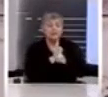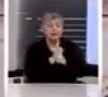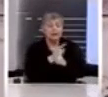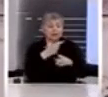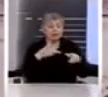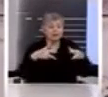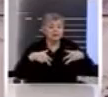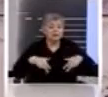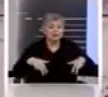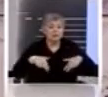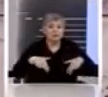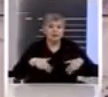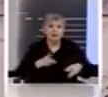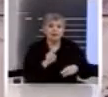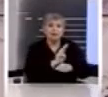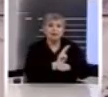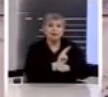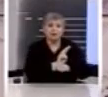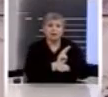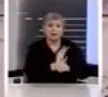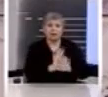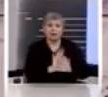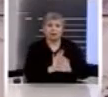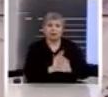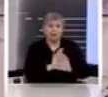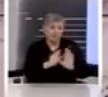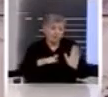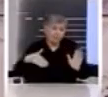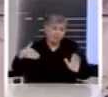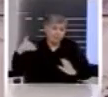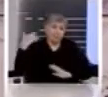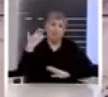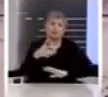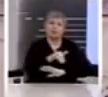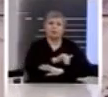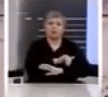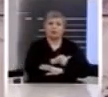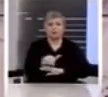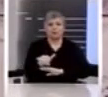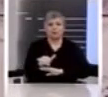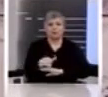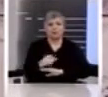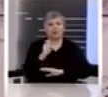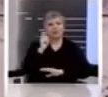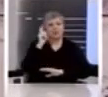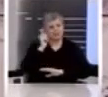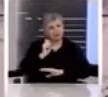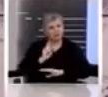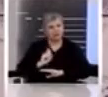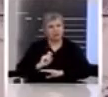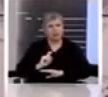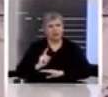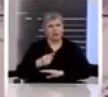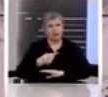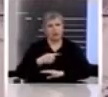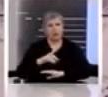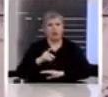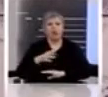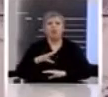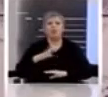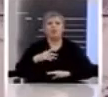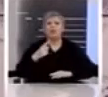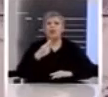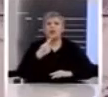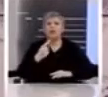κυβερνητικά έγγραφα. Δεν έχει γίνει ποτέ. Γνωρίζετε πολύ καλά, δεν θέλω να αναφερθώ σε όνομα πρώην